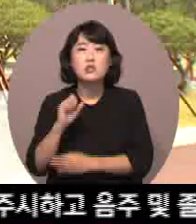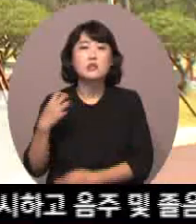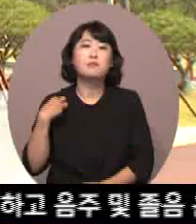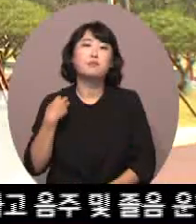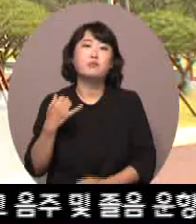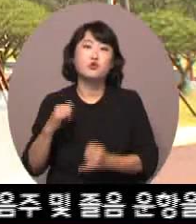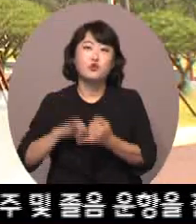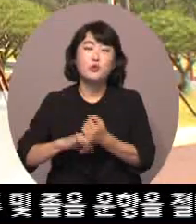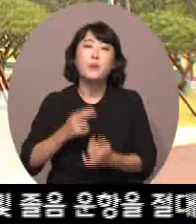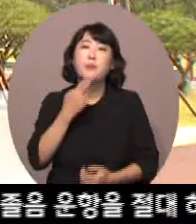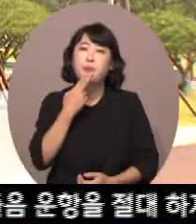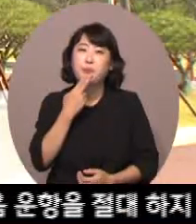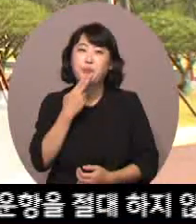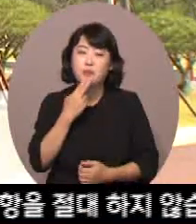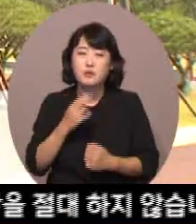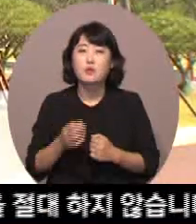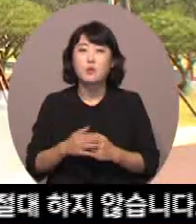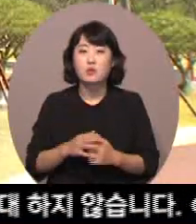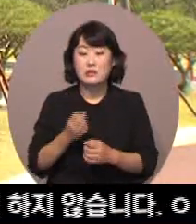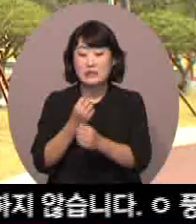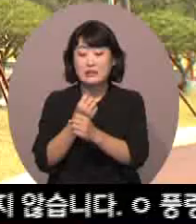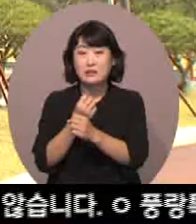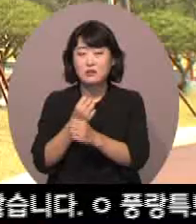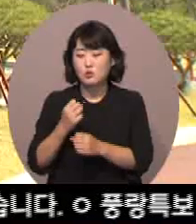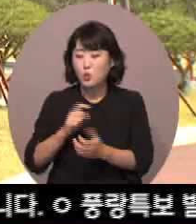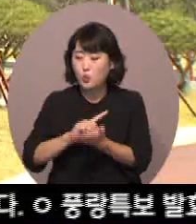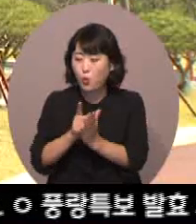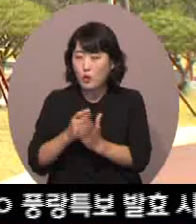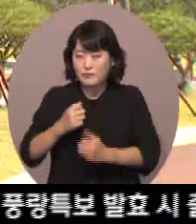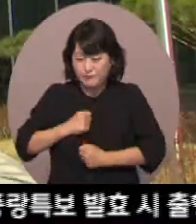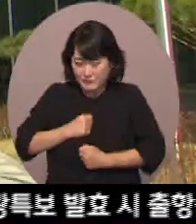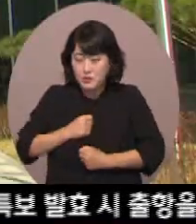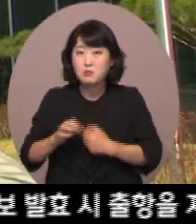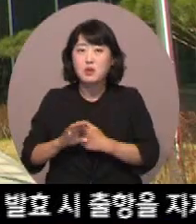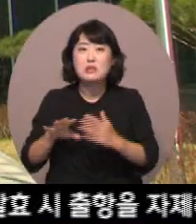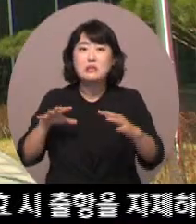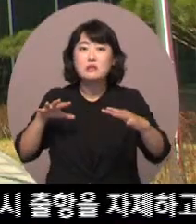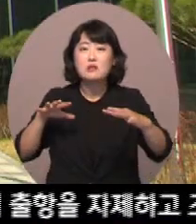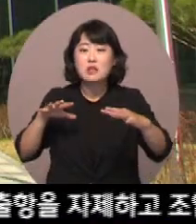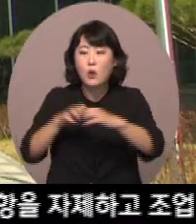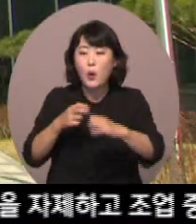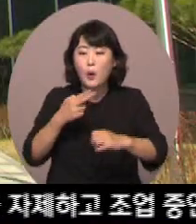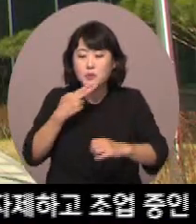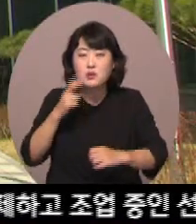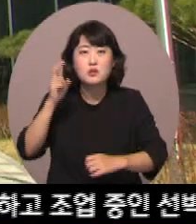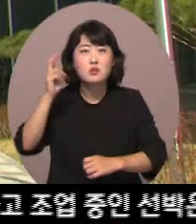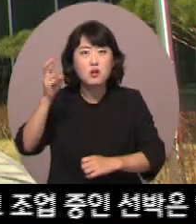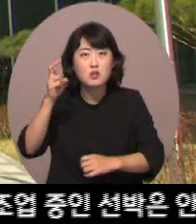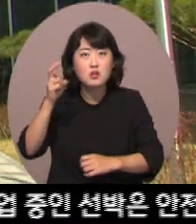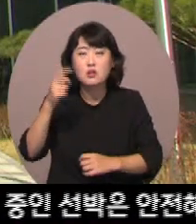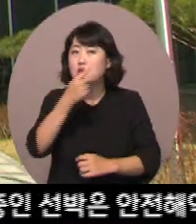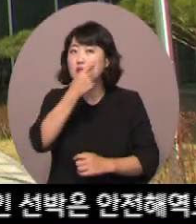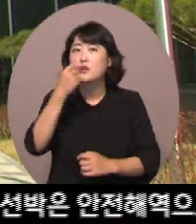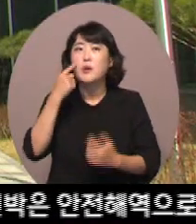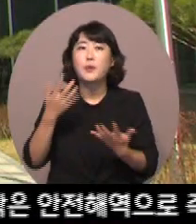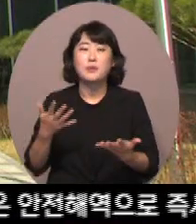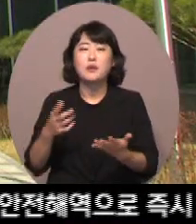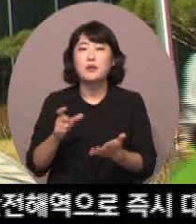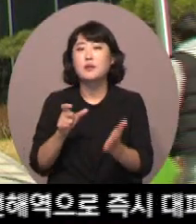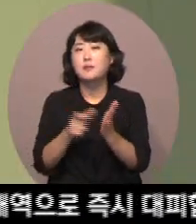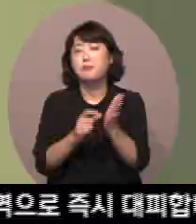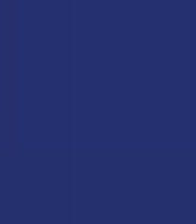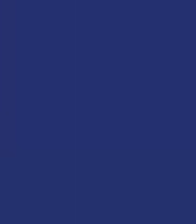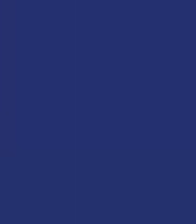의무가 없고 제한 속도를 지켰다면 사고가 안 났을 것이라는 점이 입증되지 않았다고 판 했습니다